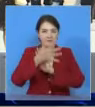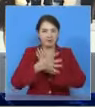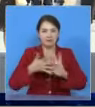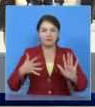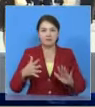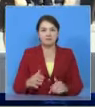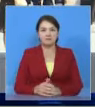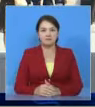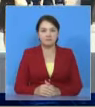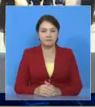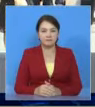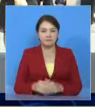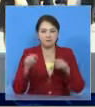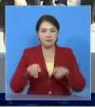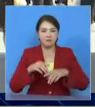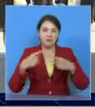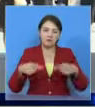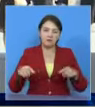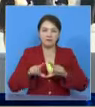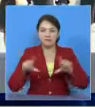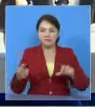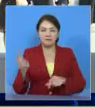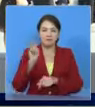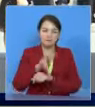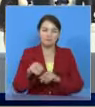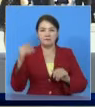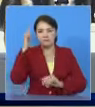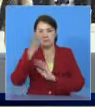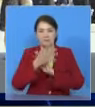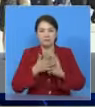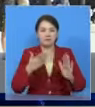жатыр. Ол жалғыз осы жерде емес, басқа мектептерге де барып түсіндіріп жатыр. Бізден басқа